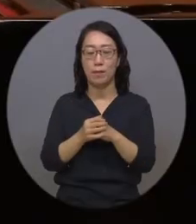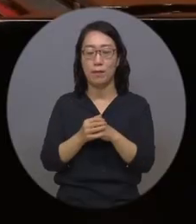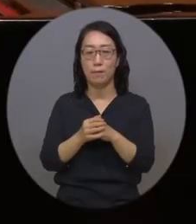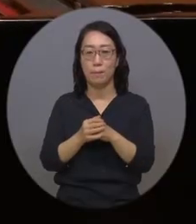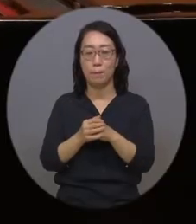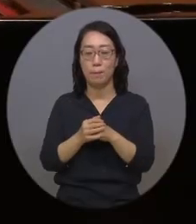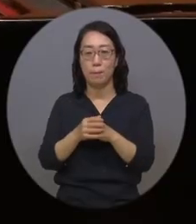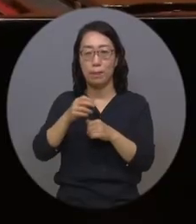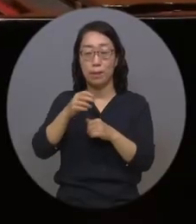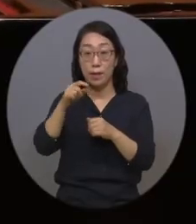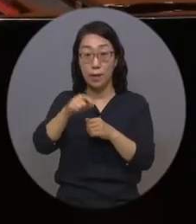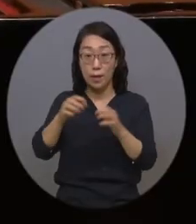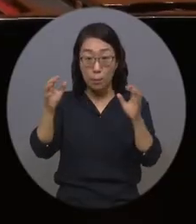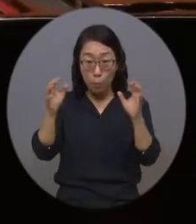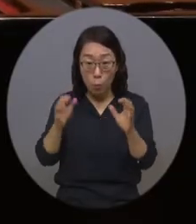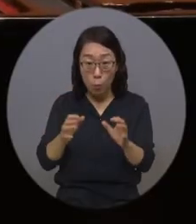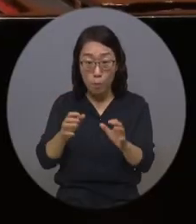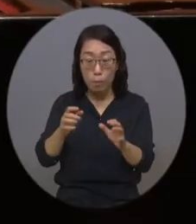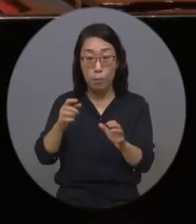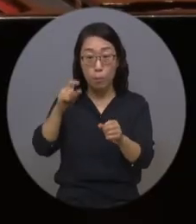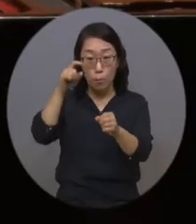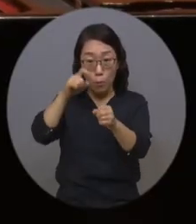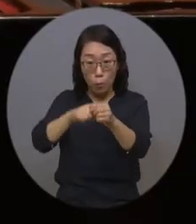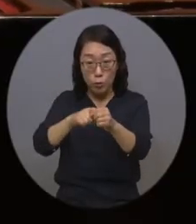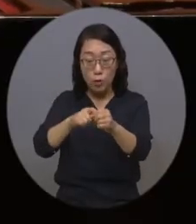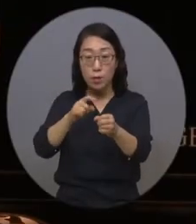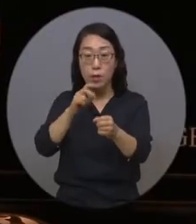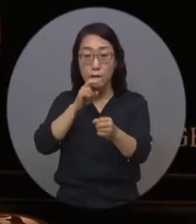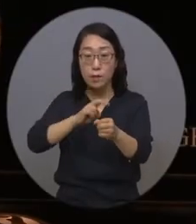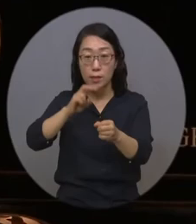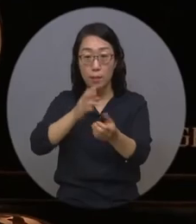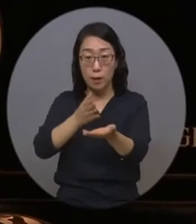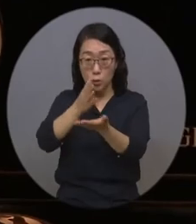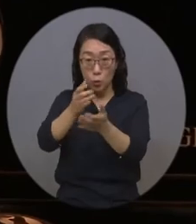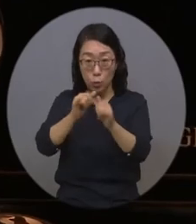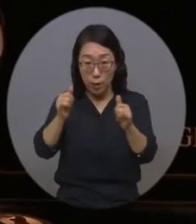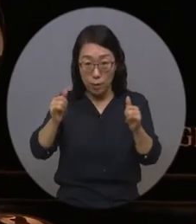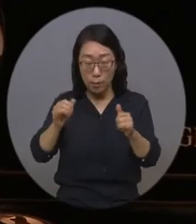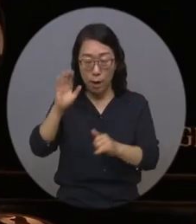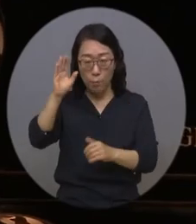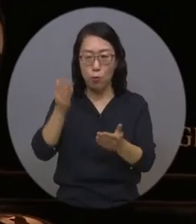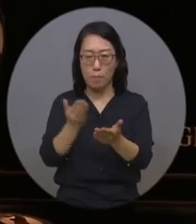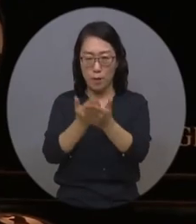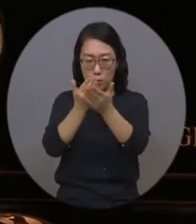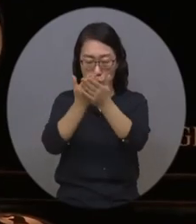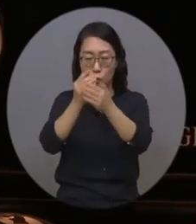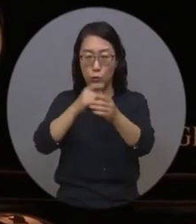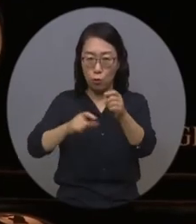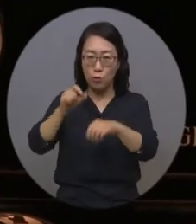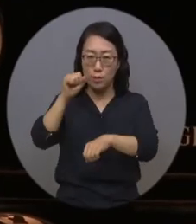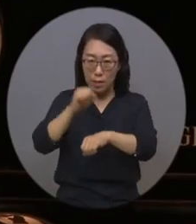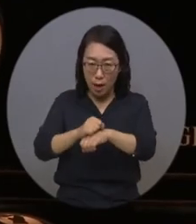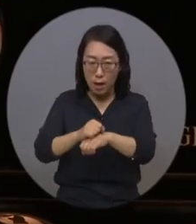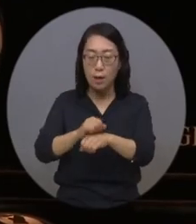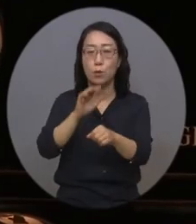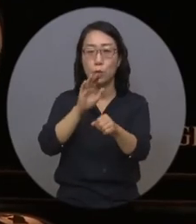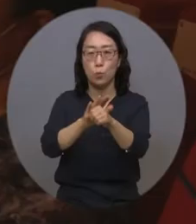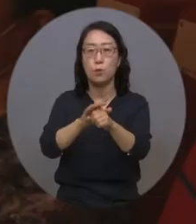더 클래식 연주회의 취지는 음악을 전공하는 학생들이 음악인으로서의 소양과 자질을 갖추기 위한